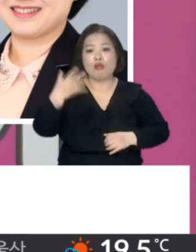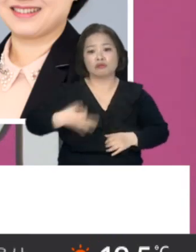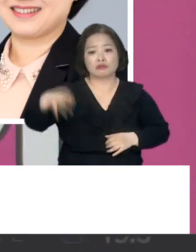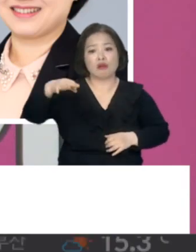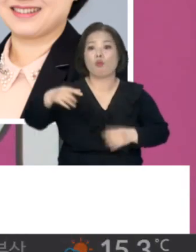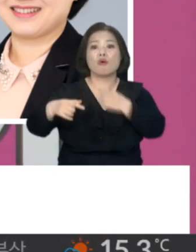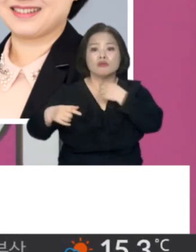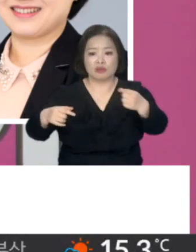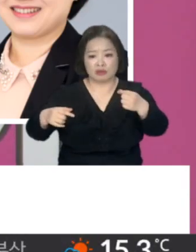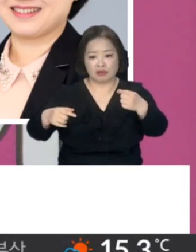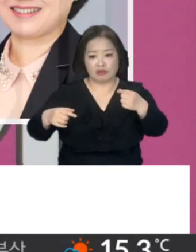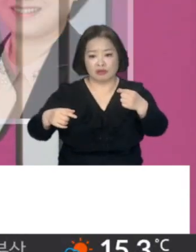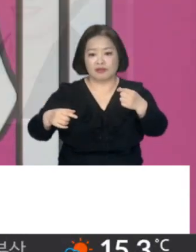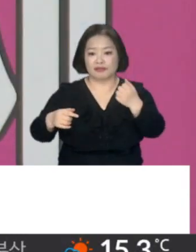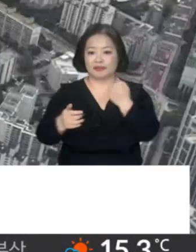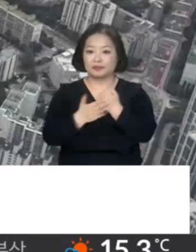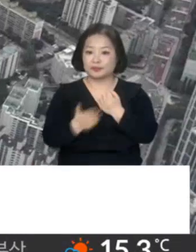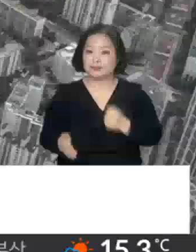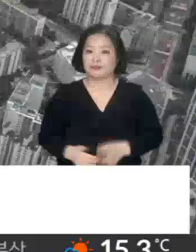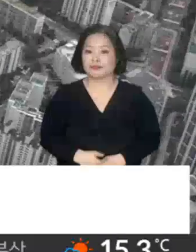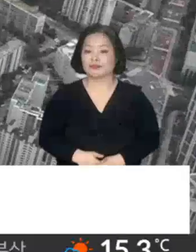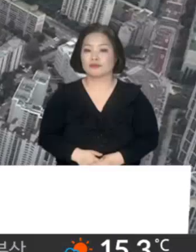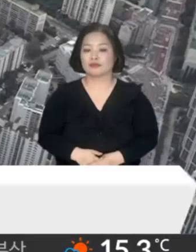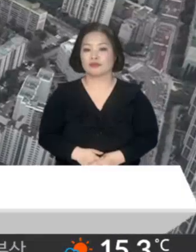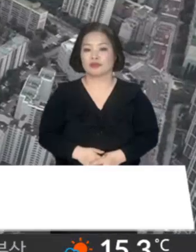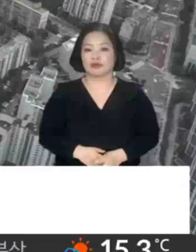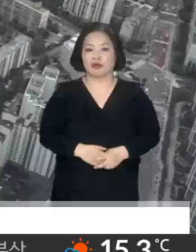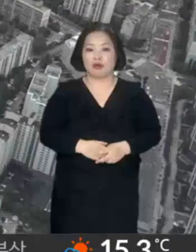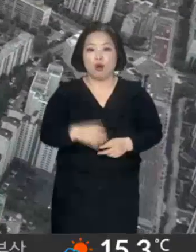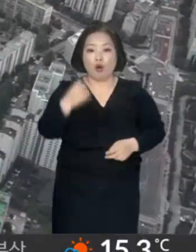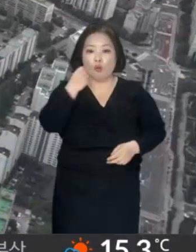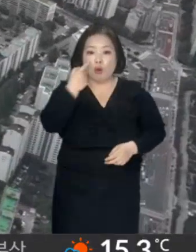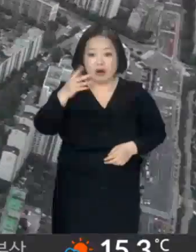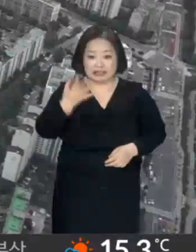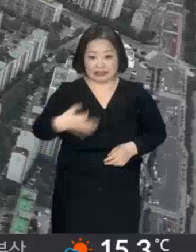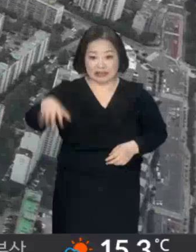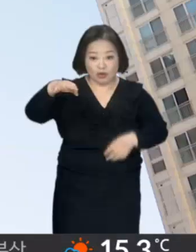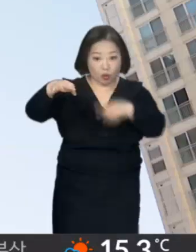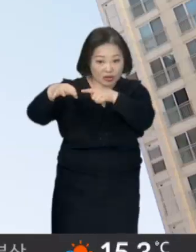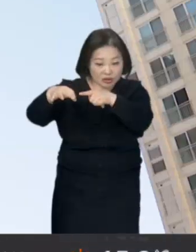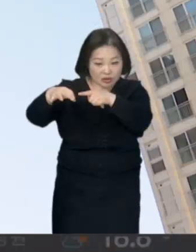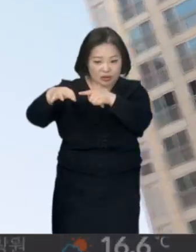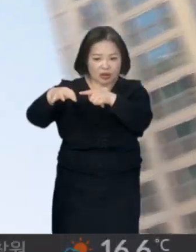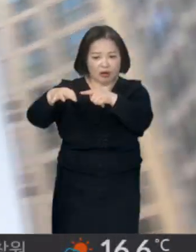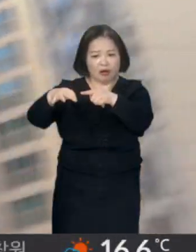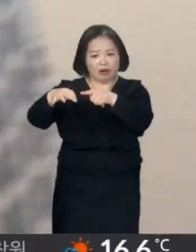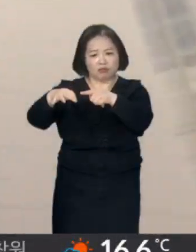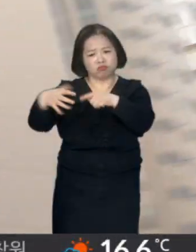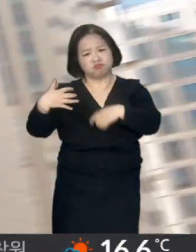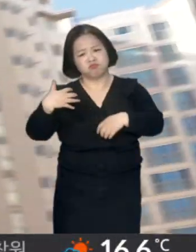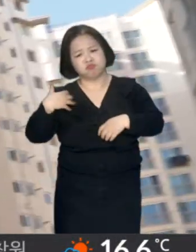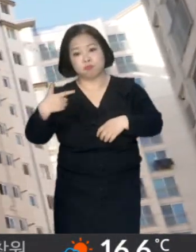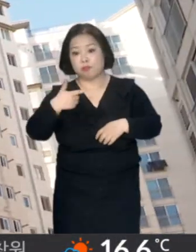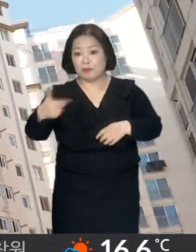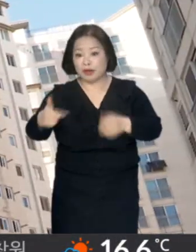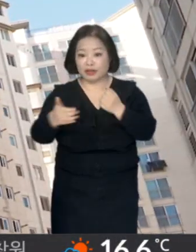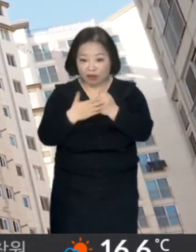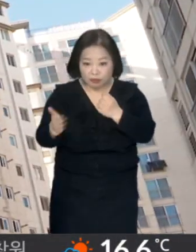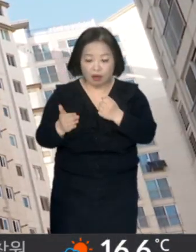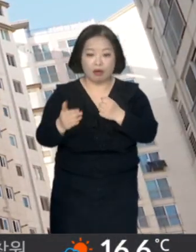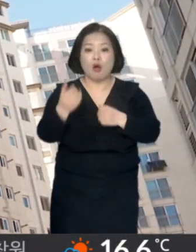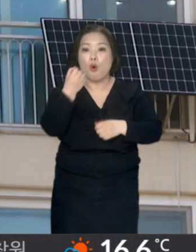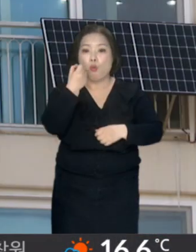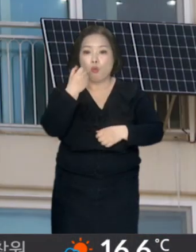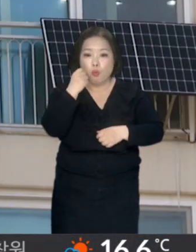자본이득을 기대하기 어려우니까 고가 월세가 늘어나는 건 결국 주거비 부담이 커진다는 뜻이어서 월세